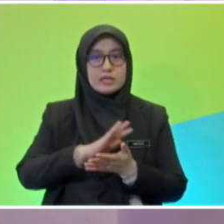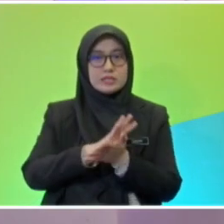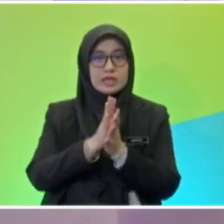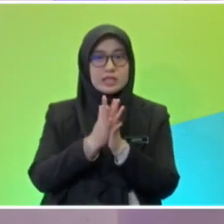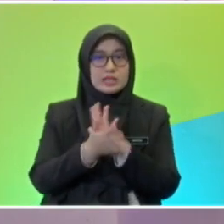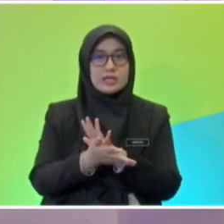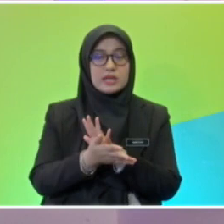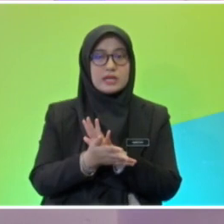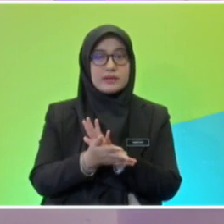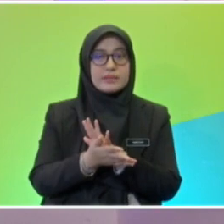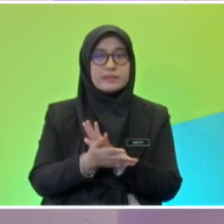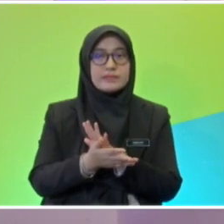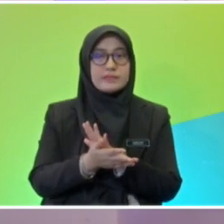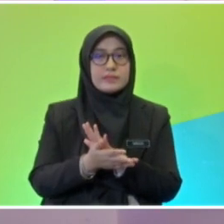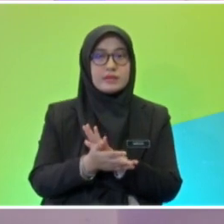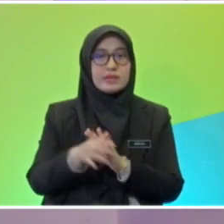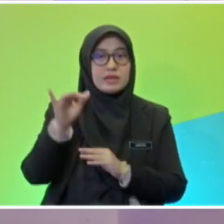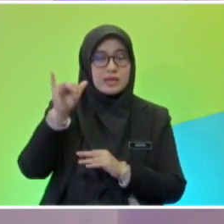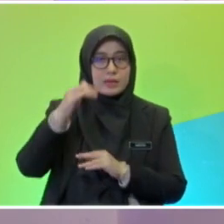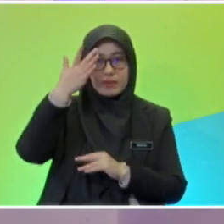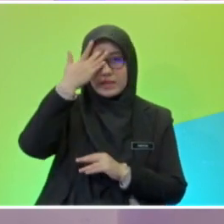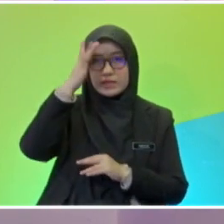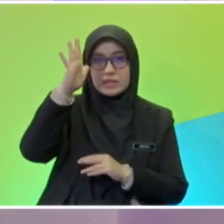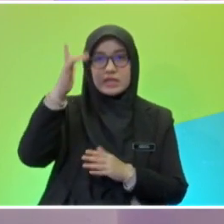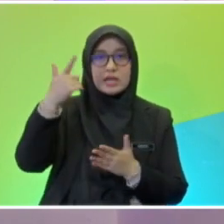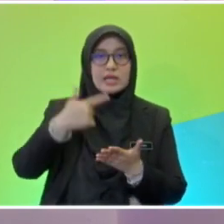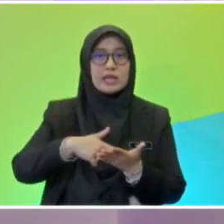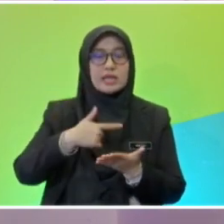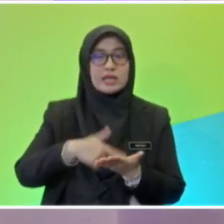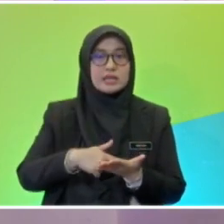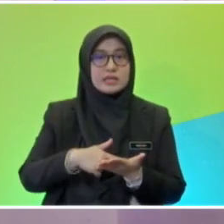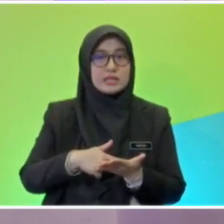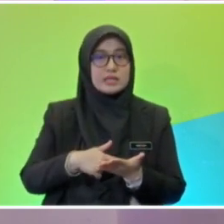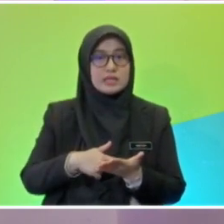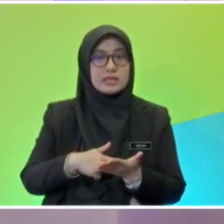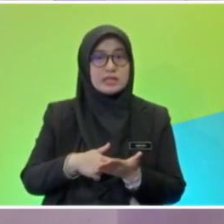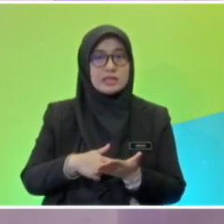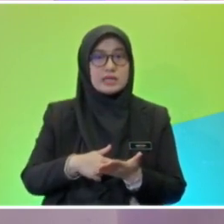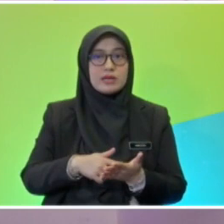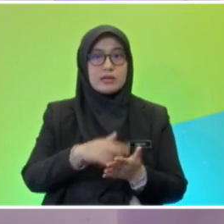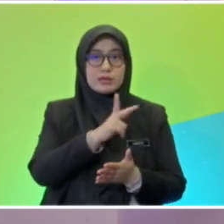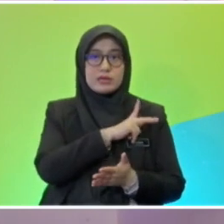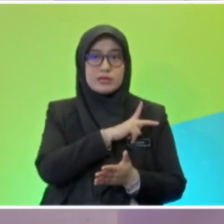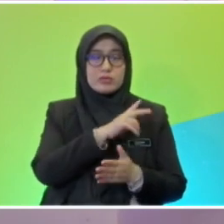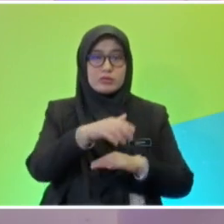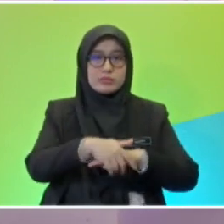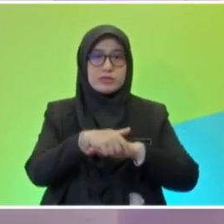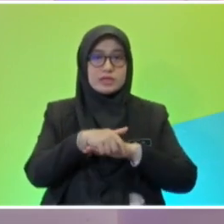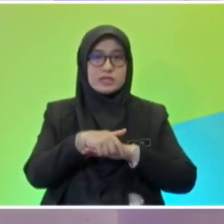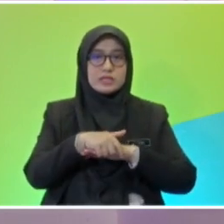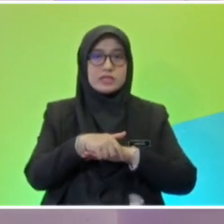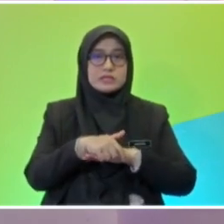jadi yang lebih bijaksana Melayu jadi boleh berkomunikasi dengan pemimpin tempat pertandingan yang lebih baik kemudian